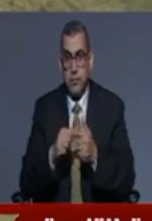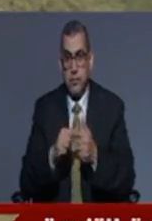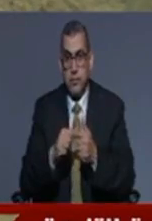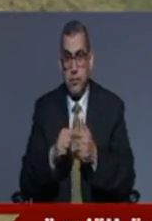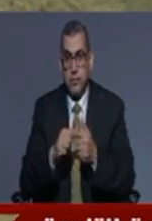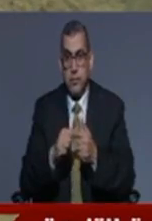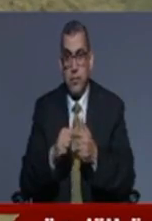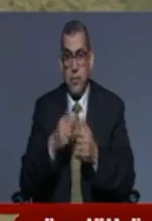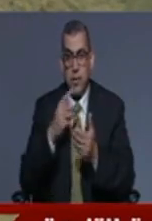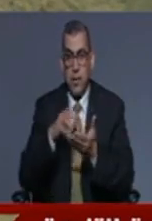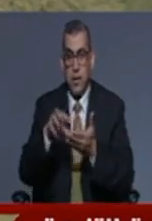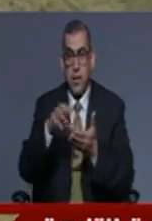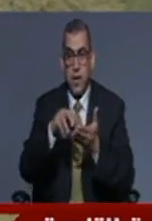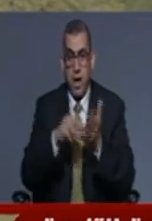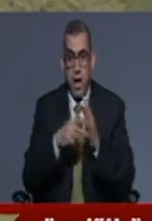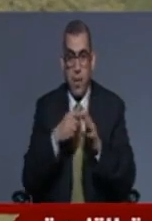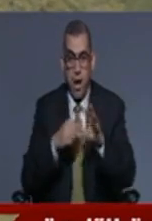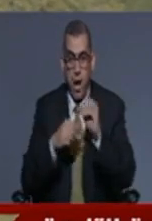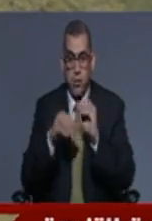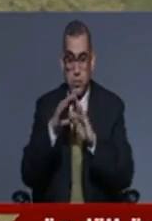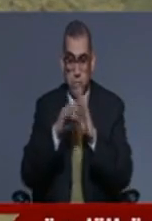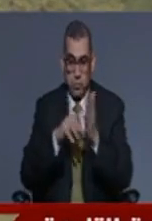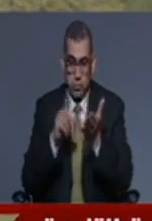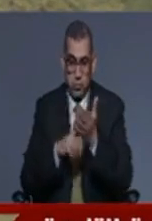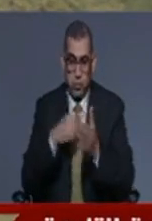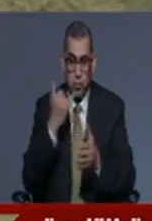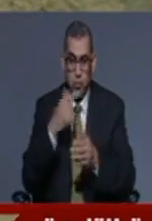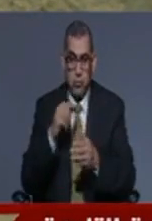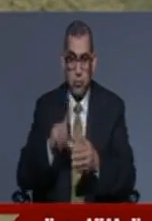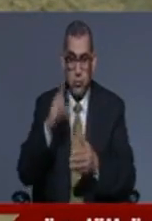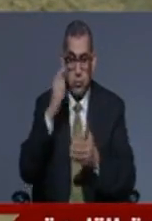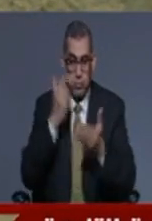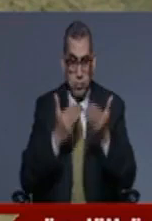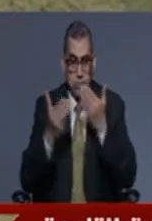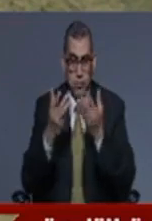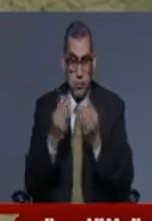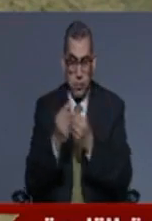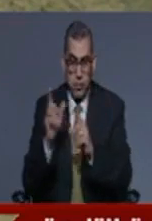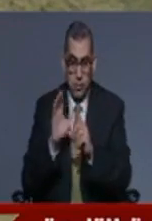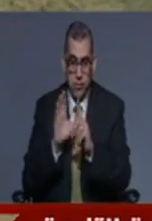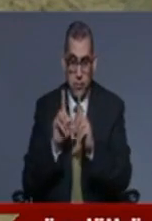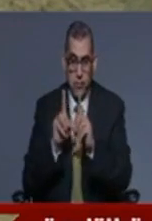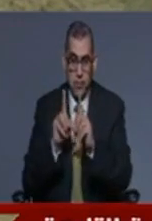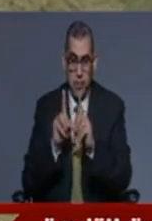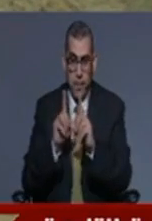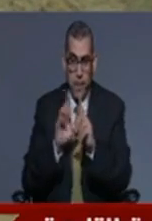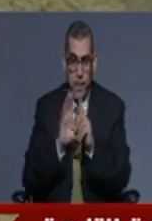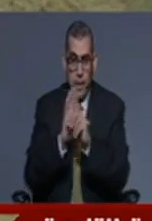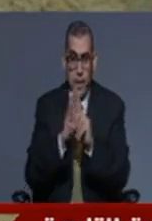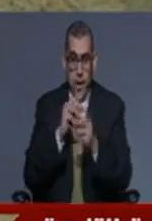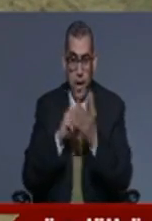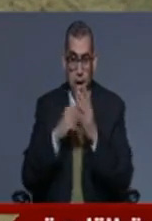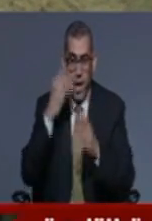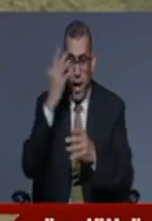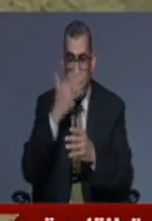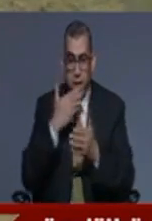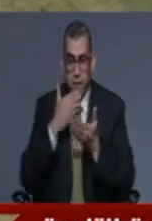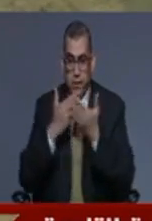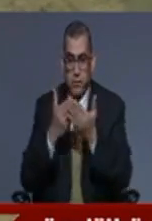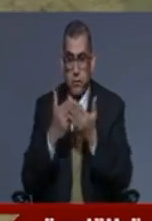وتوفر الأصوات المطلوبة، وأيضا القيادة التي تعكس موقف أفريقيا بوضوح